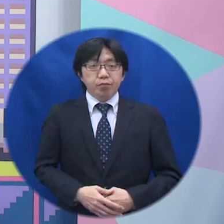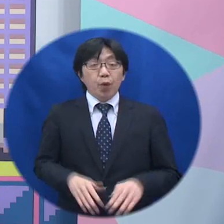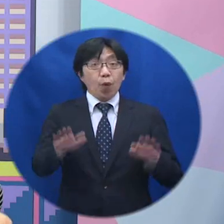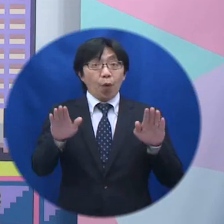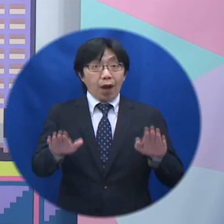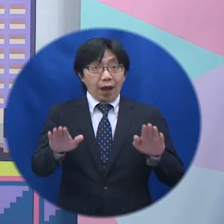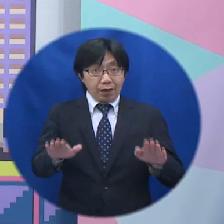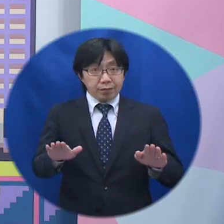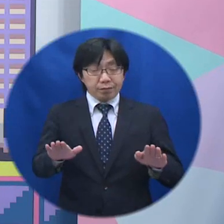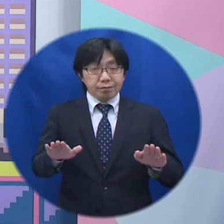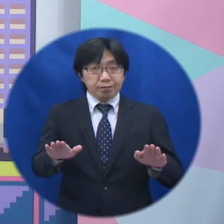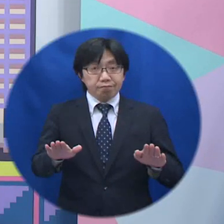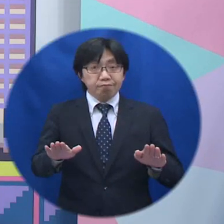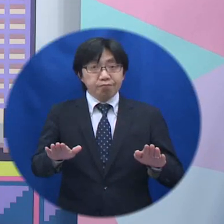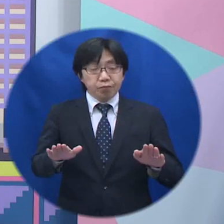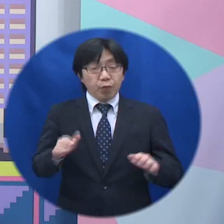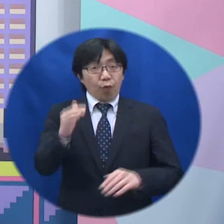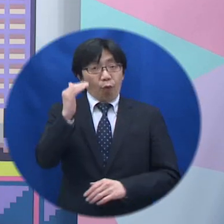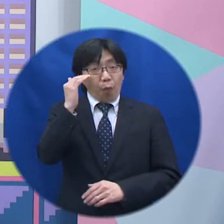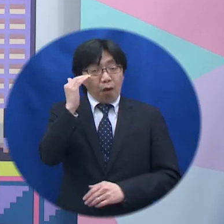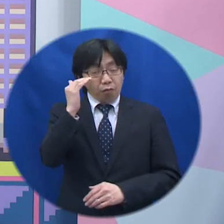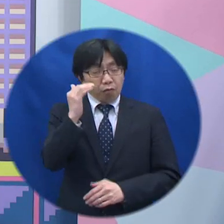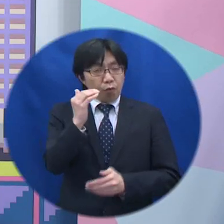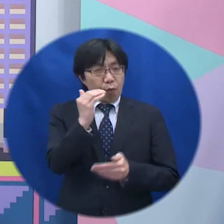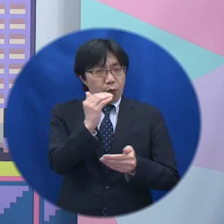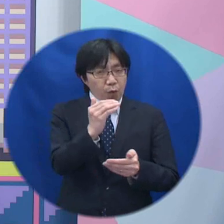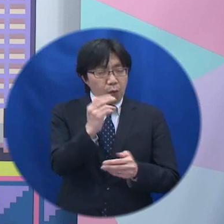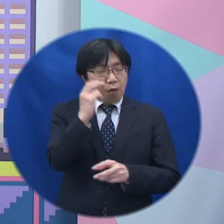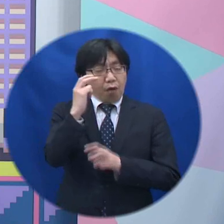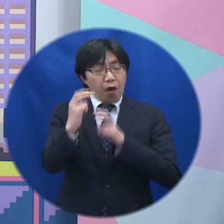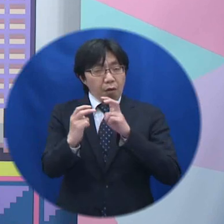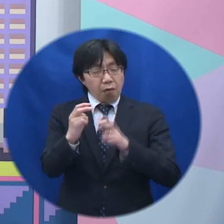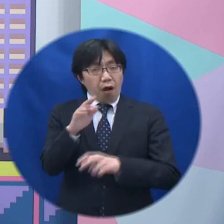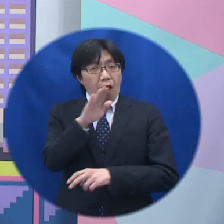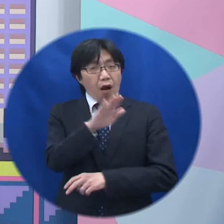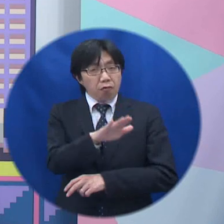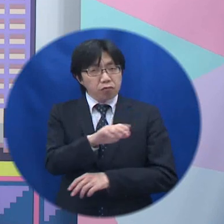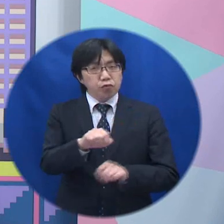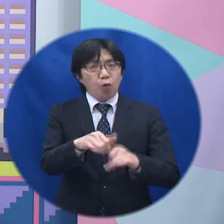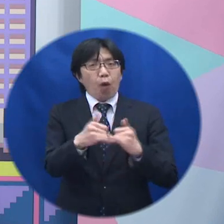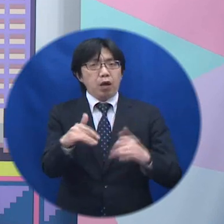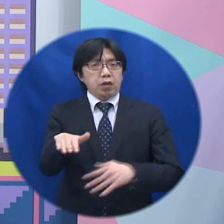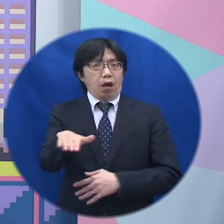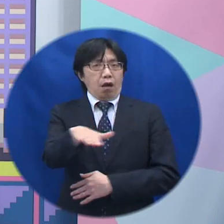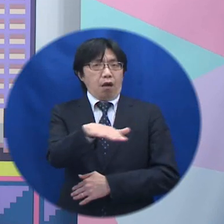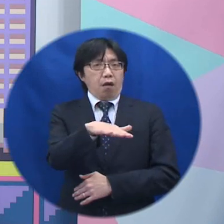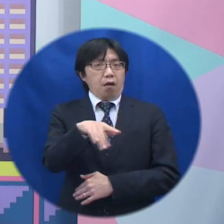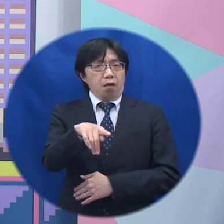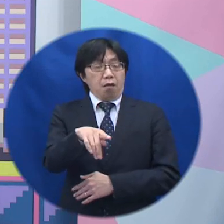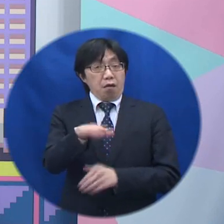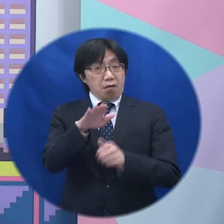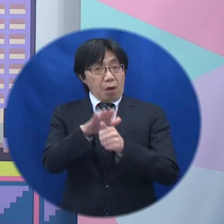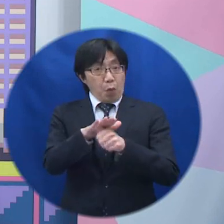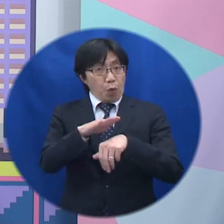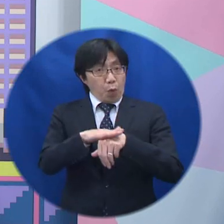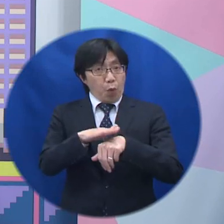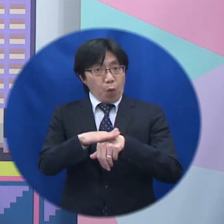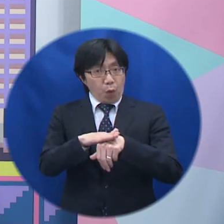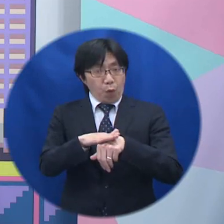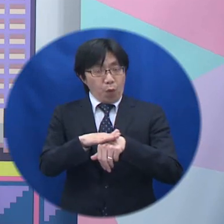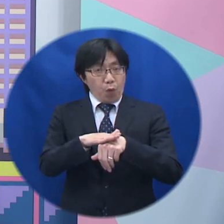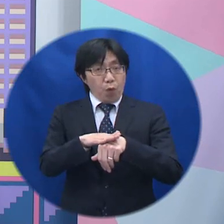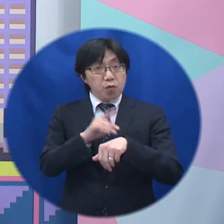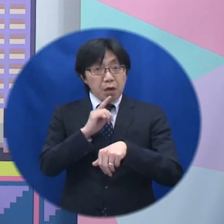今回は困っていること、悩み事を持つ障害のある方へのサポート方法をお伝え